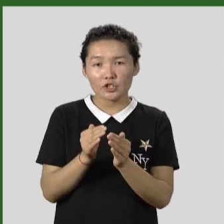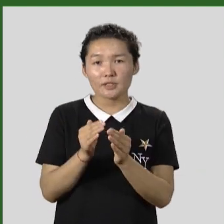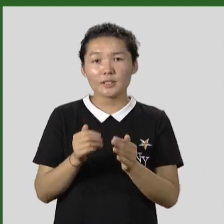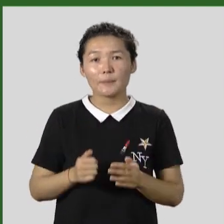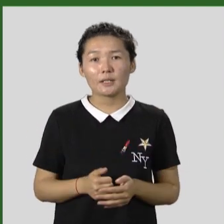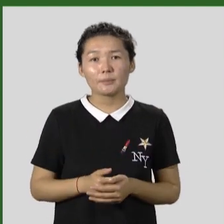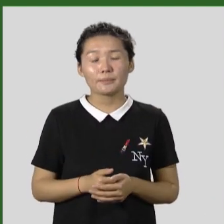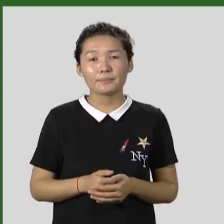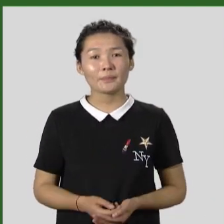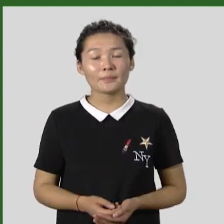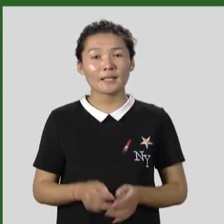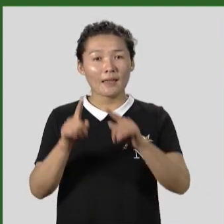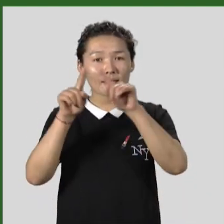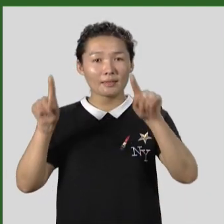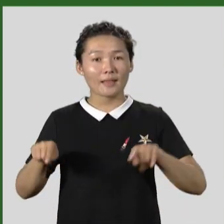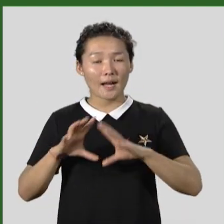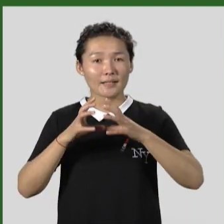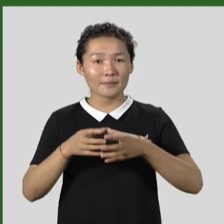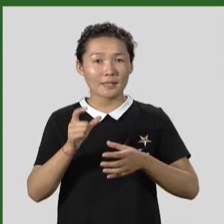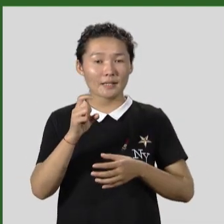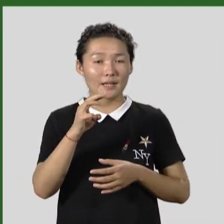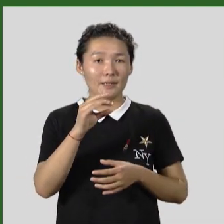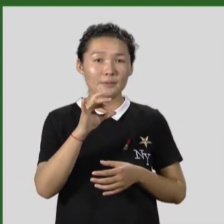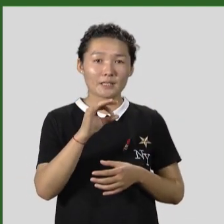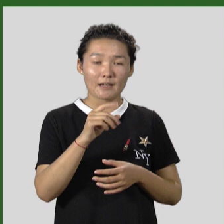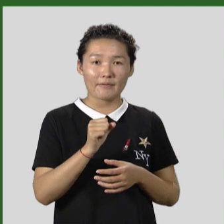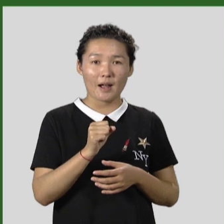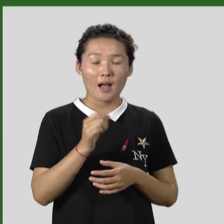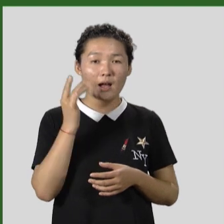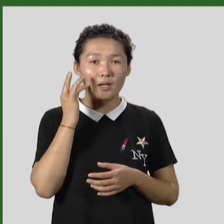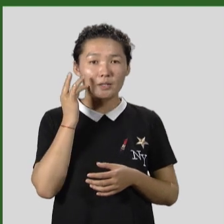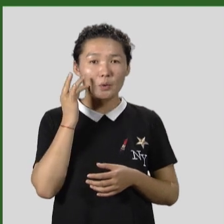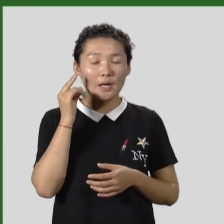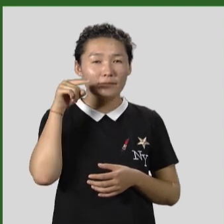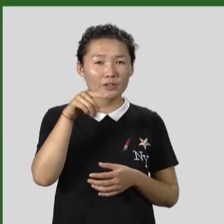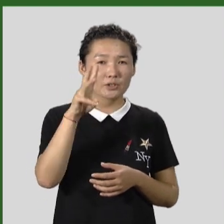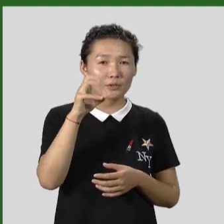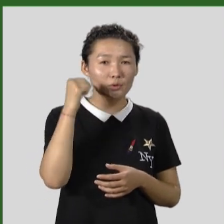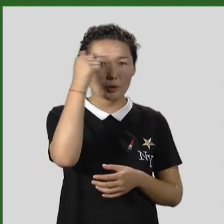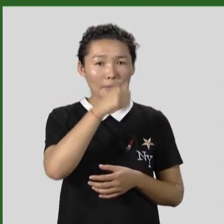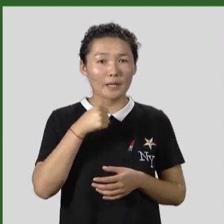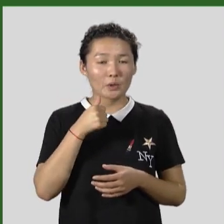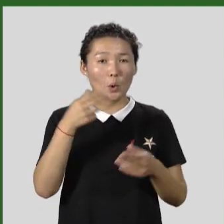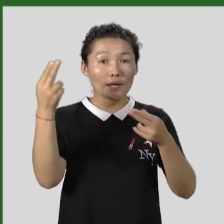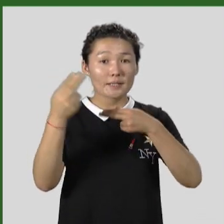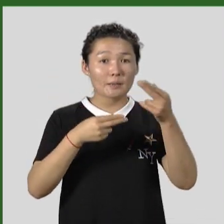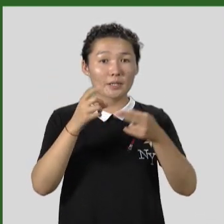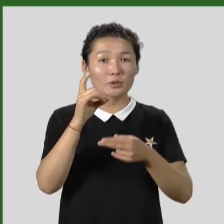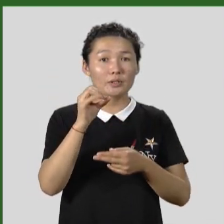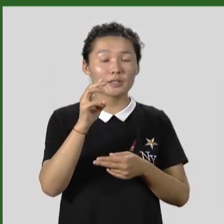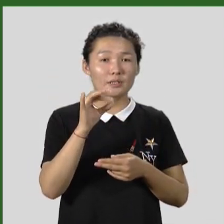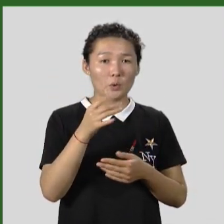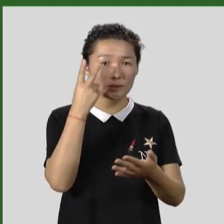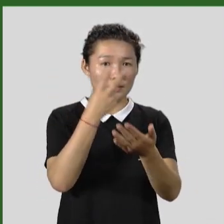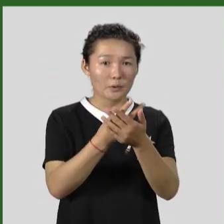степени. На карте мира Эпсторфа, датируемой предположительно 1300 годом, изображен Христос,